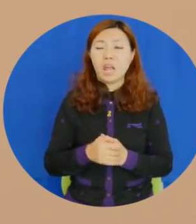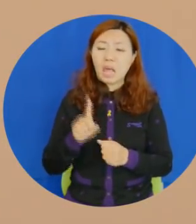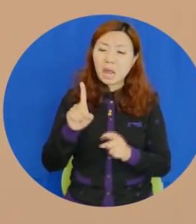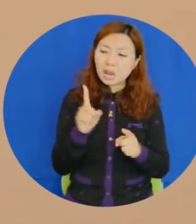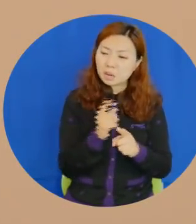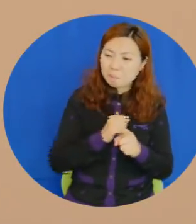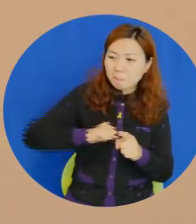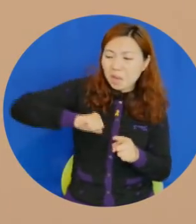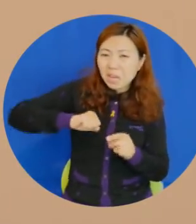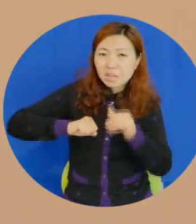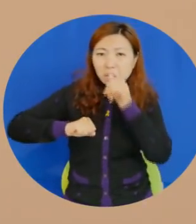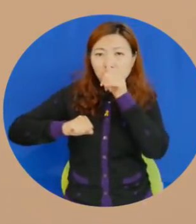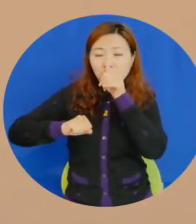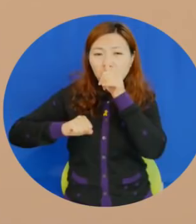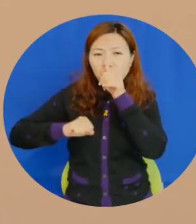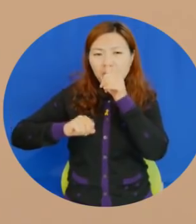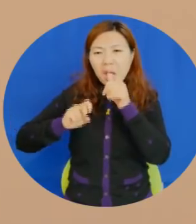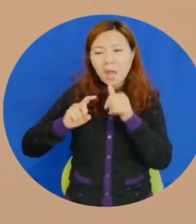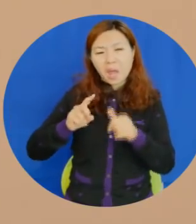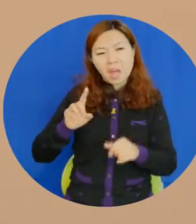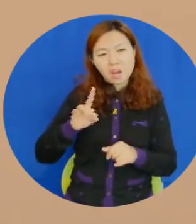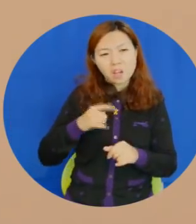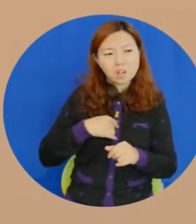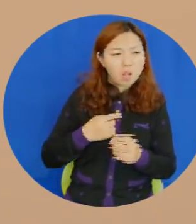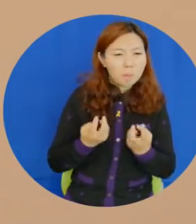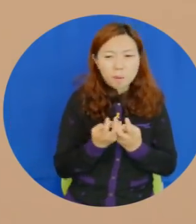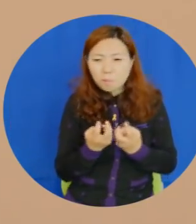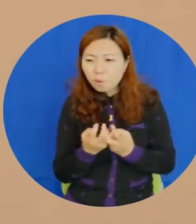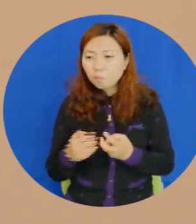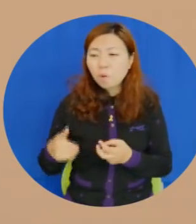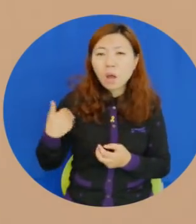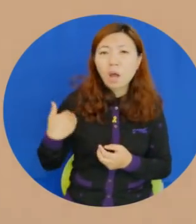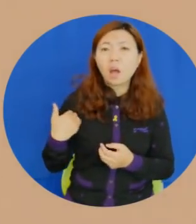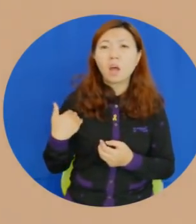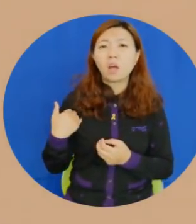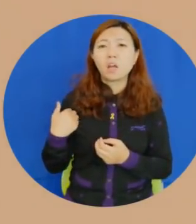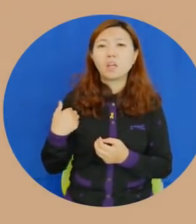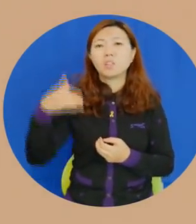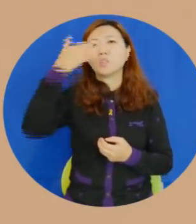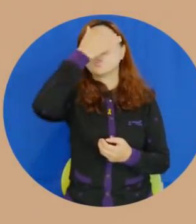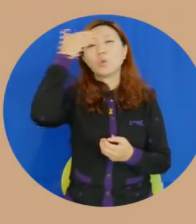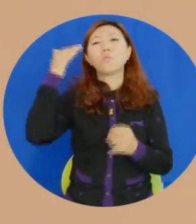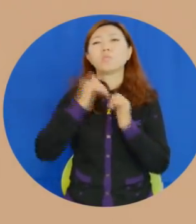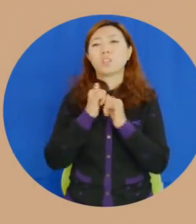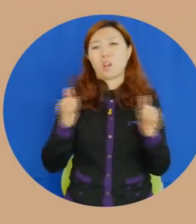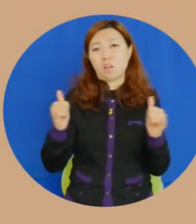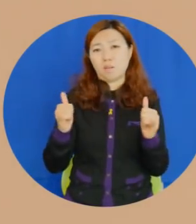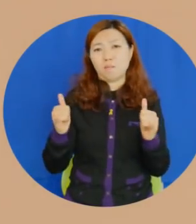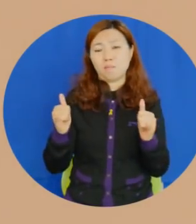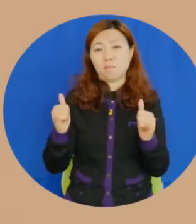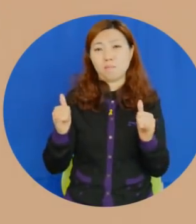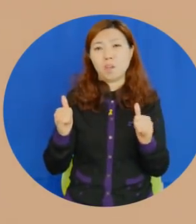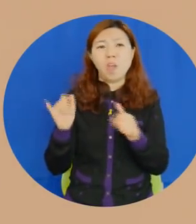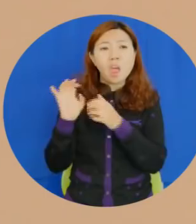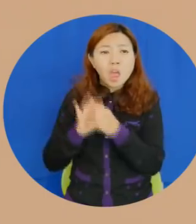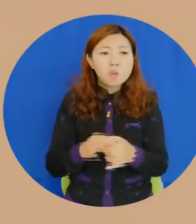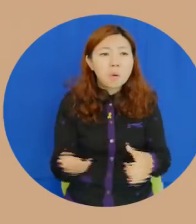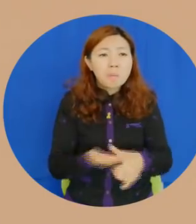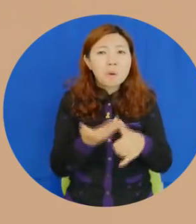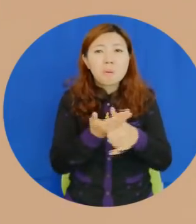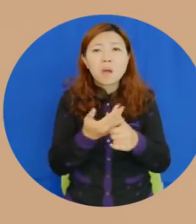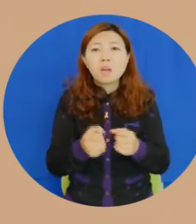때문에 한편은 저항을 하고 한편으로는 자기가 어떻게 해야 될지도 모르는 이런 젊은이를